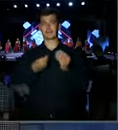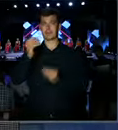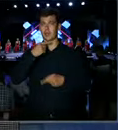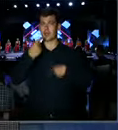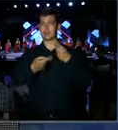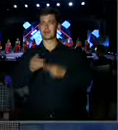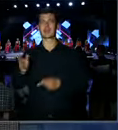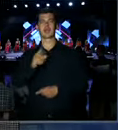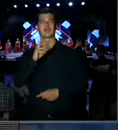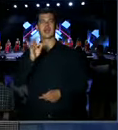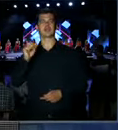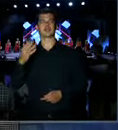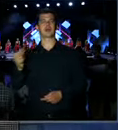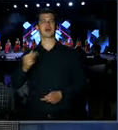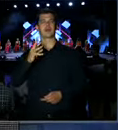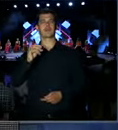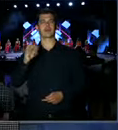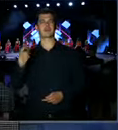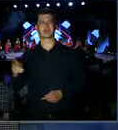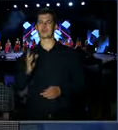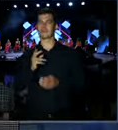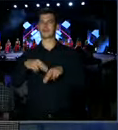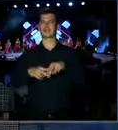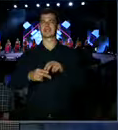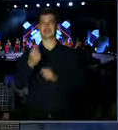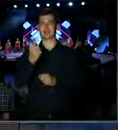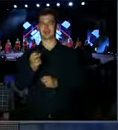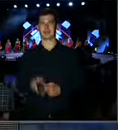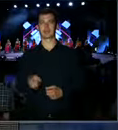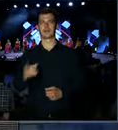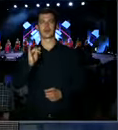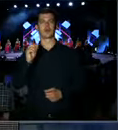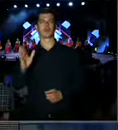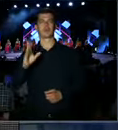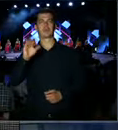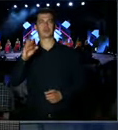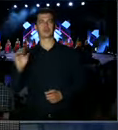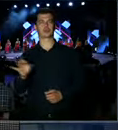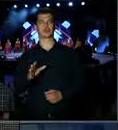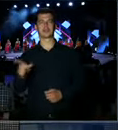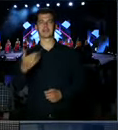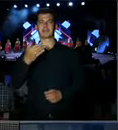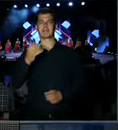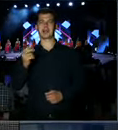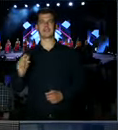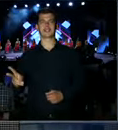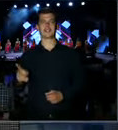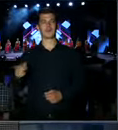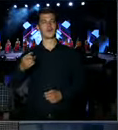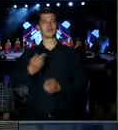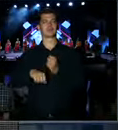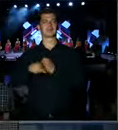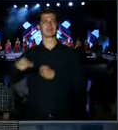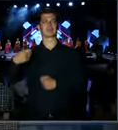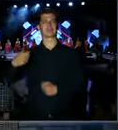zdradzi nam Katarzyna Wojtaszek, Fundacja Jedyna Taka, Jakub Bogusz, Sunrise Medical i Karolina Malczyk, pełnomocnik prezydenta miasta